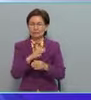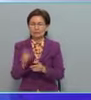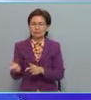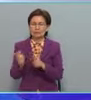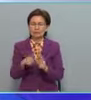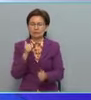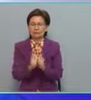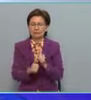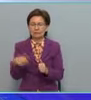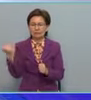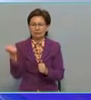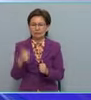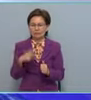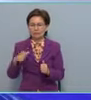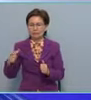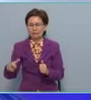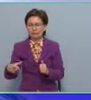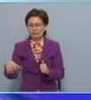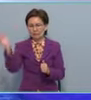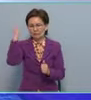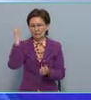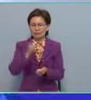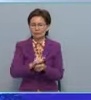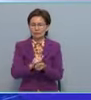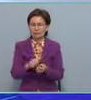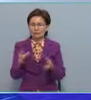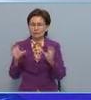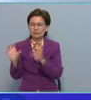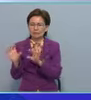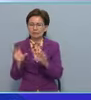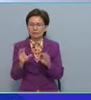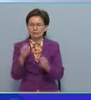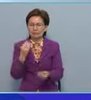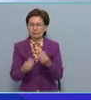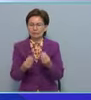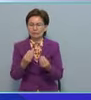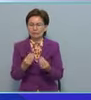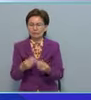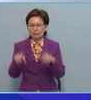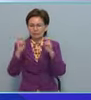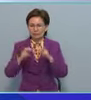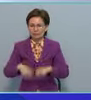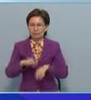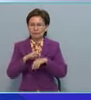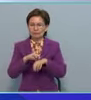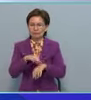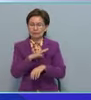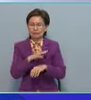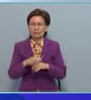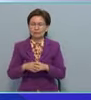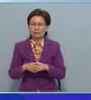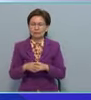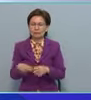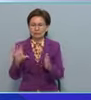және тұрғындарды көмір отынымен қамтамасыз ету бойынша күн сайын тұрақты мониторинг жүргізіледі. Облыс әкімінің тапсырмасына сәйкес энергетика